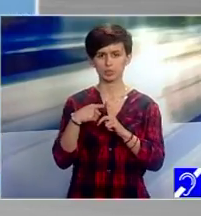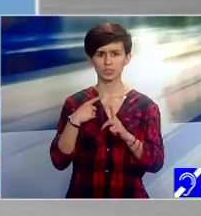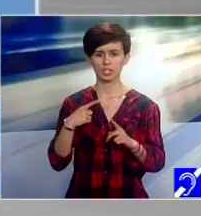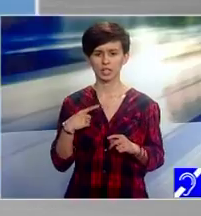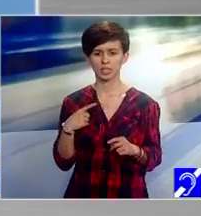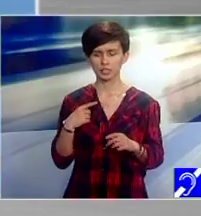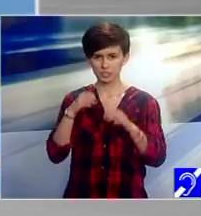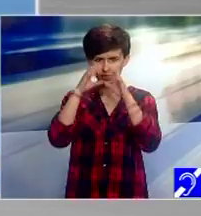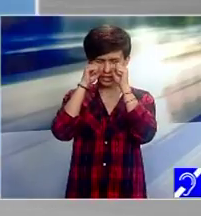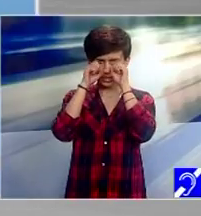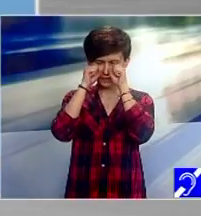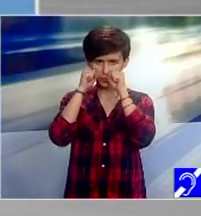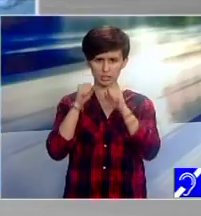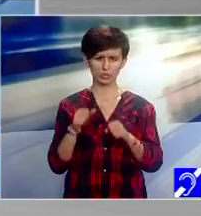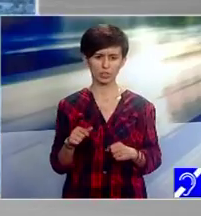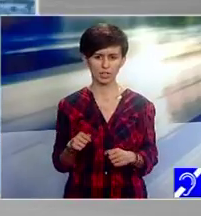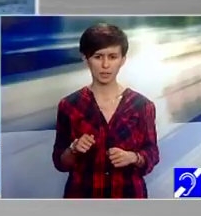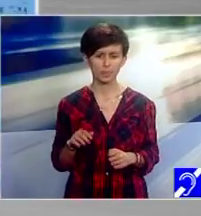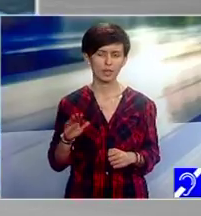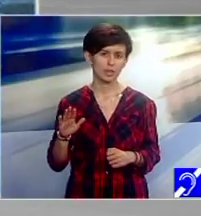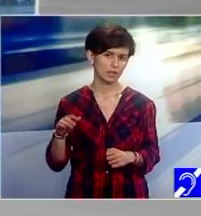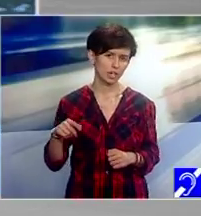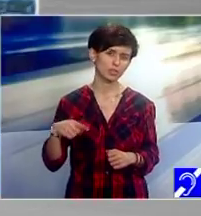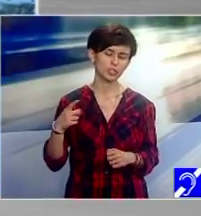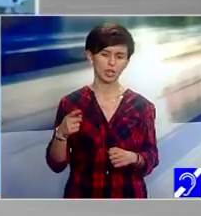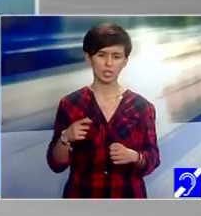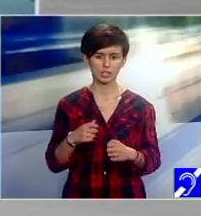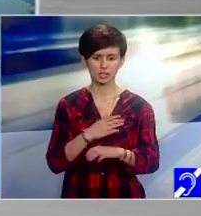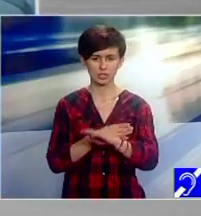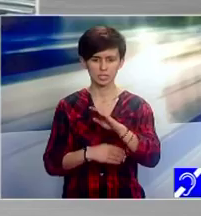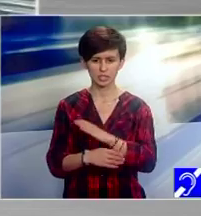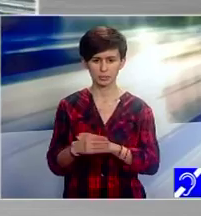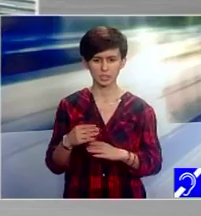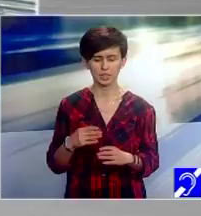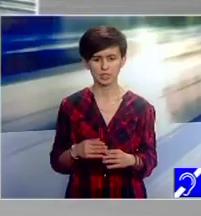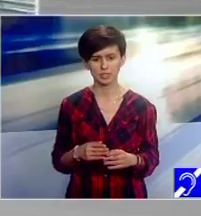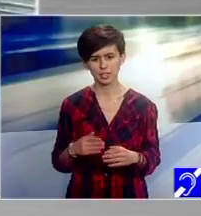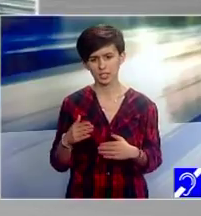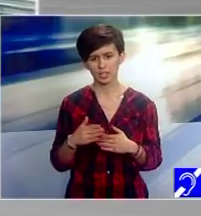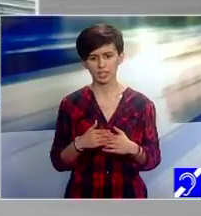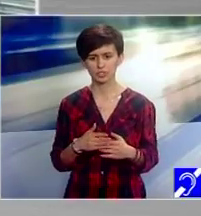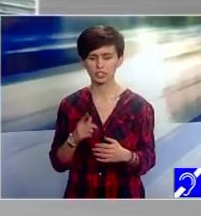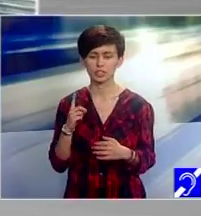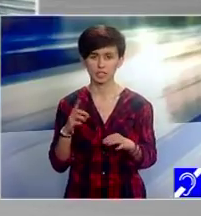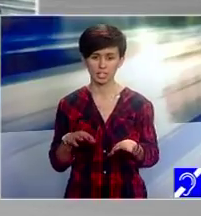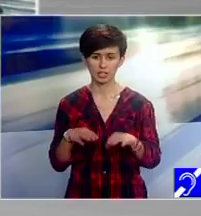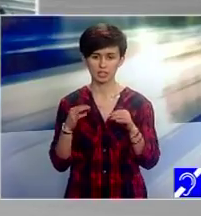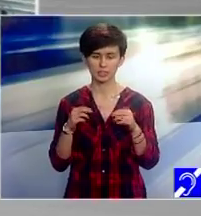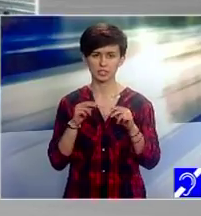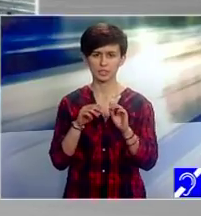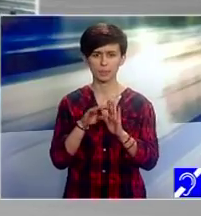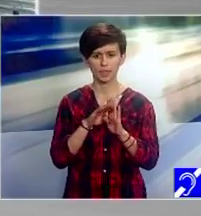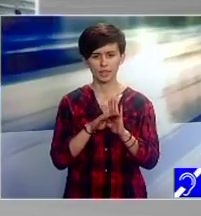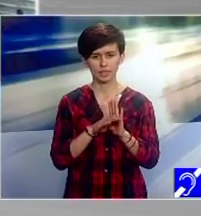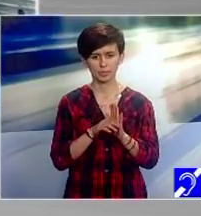acești copilași sunt nevăzători vizual, sau alte deficiențe asociate. Și cu toate astea găsiți metode spre incluziunea lor. Absolut, pentru că